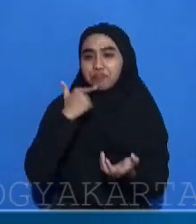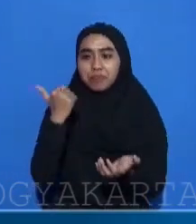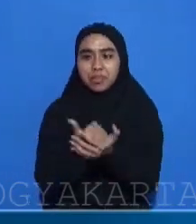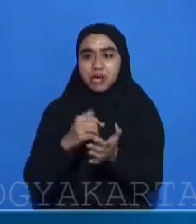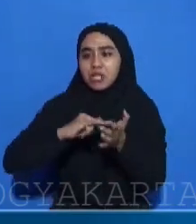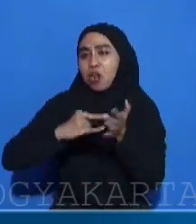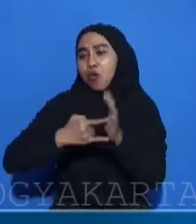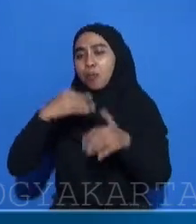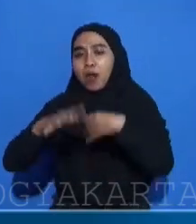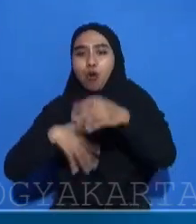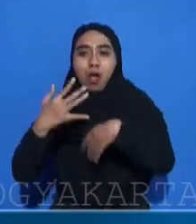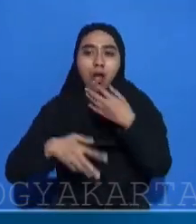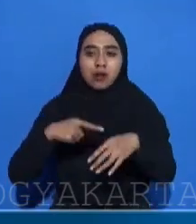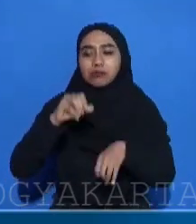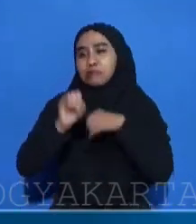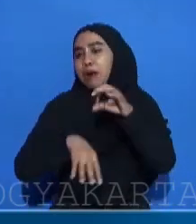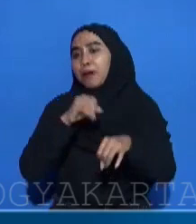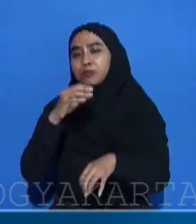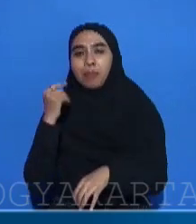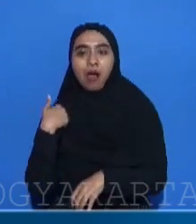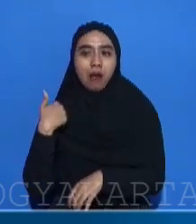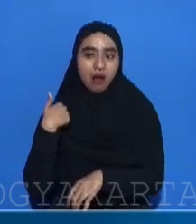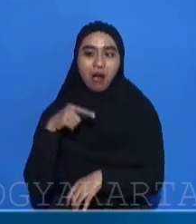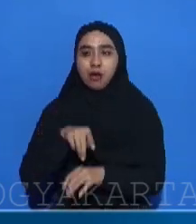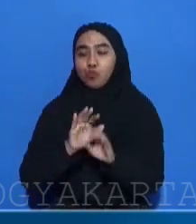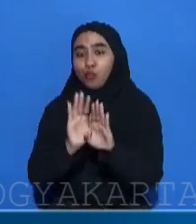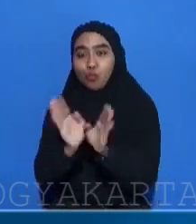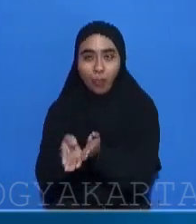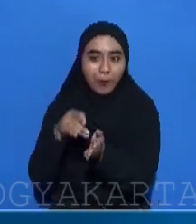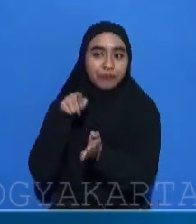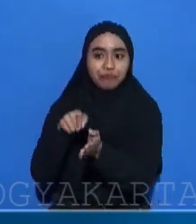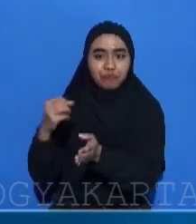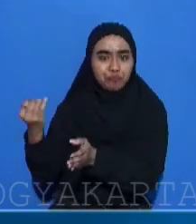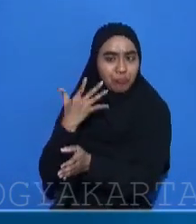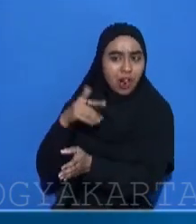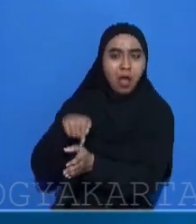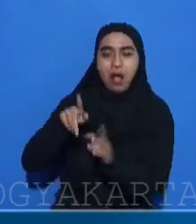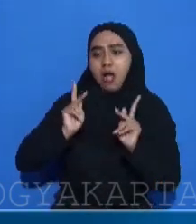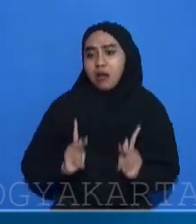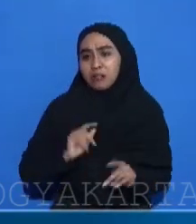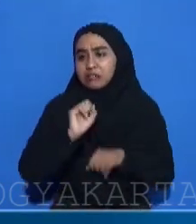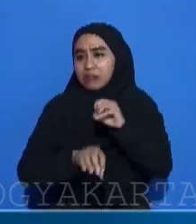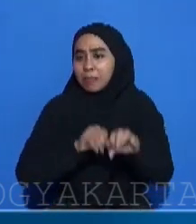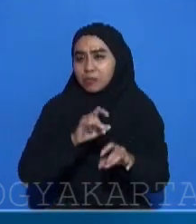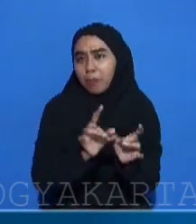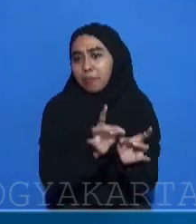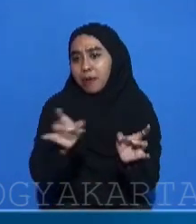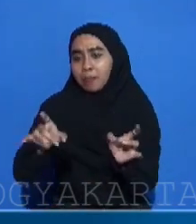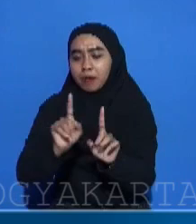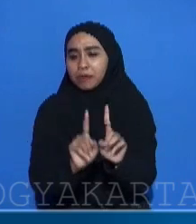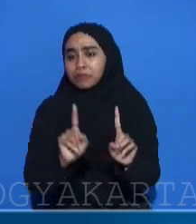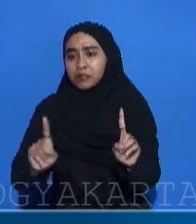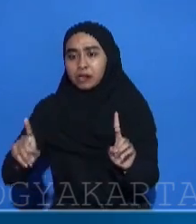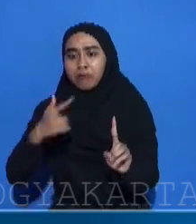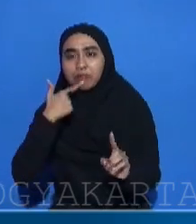pengelolaan sampah yang ada akademisi UGM wirat nih menyampaikan karakteristik sampah yang berbeda tiap daerah ini penting